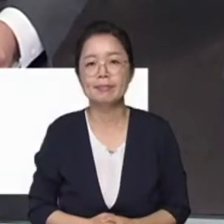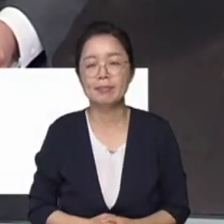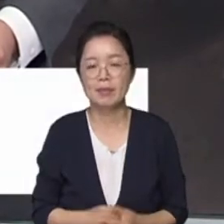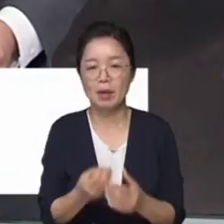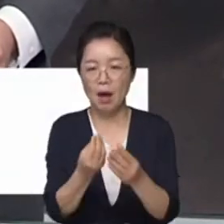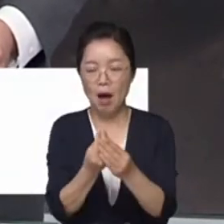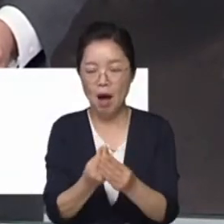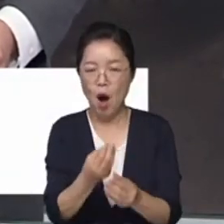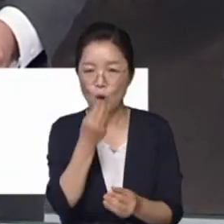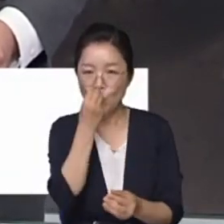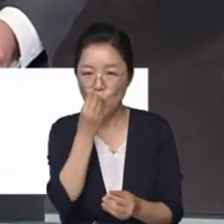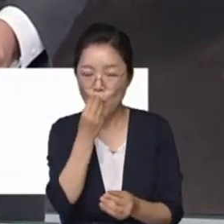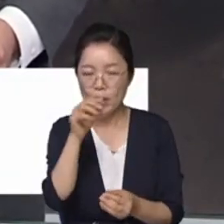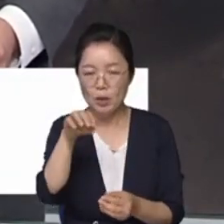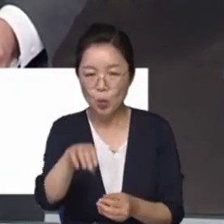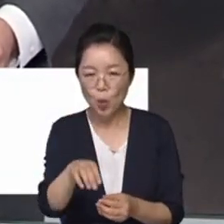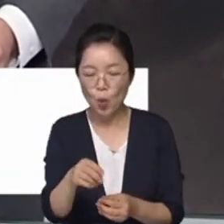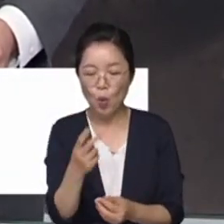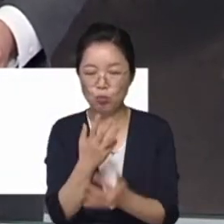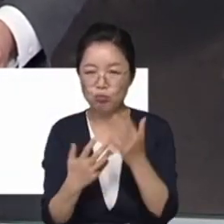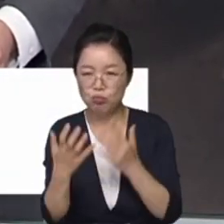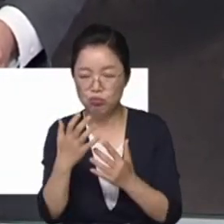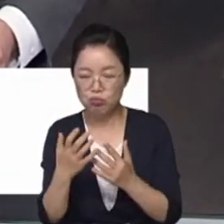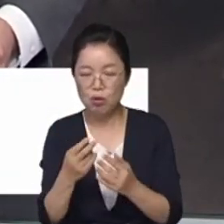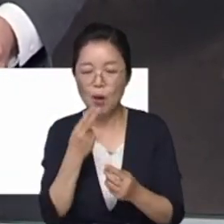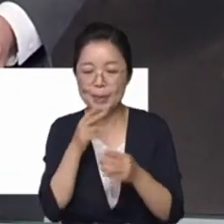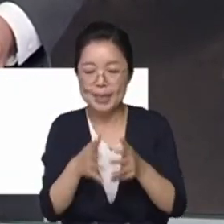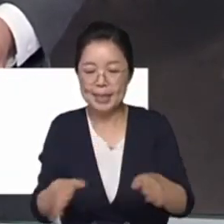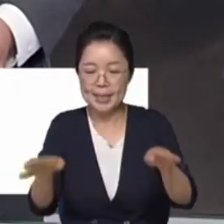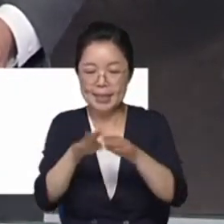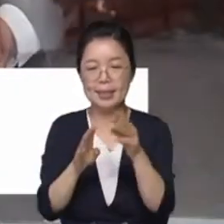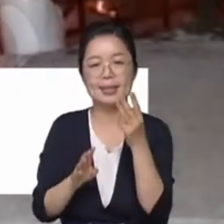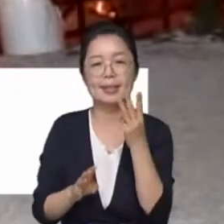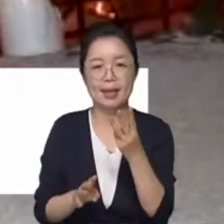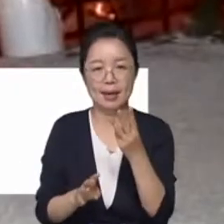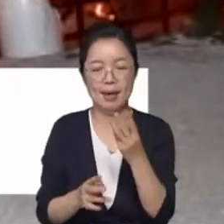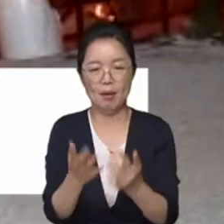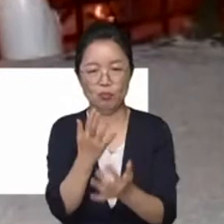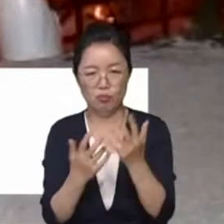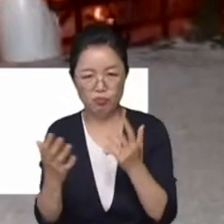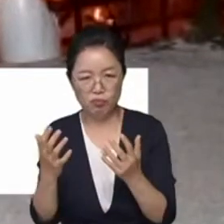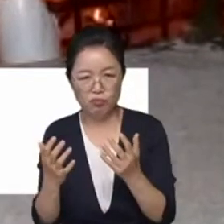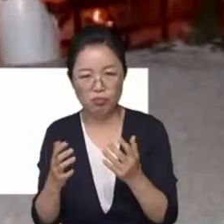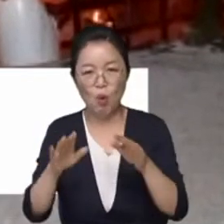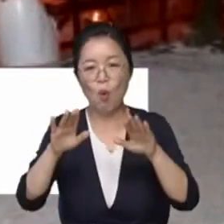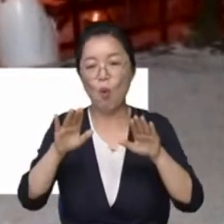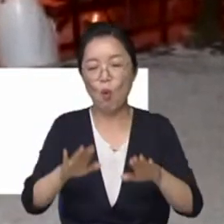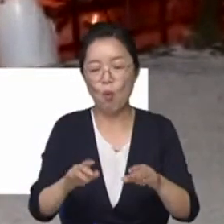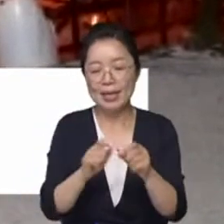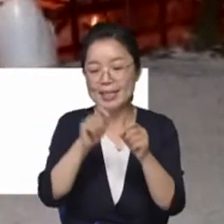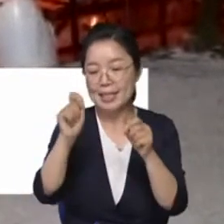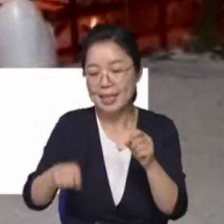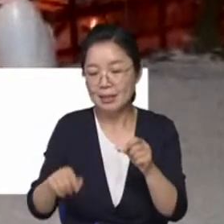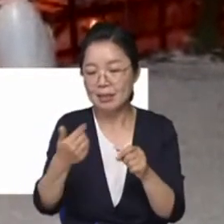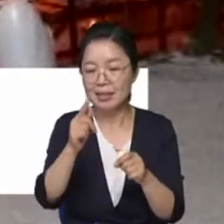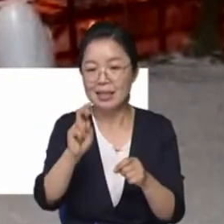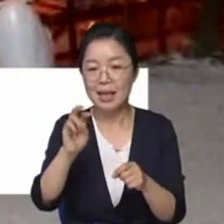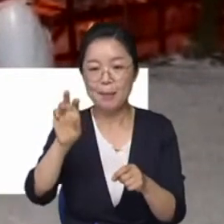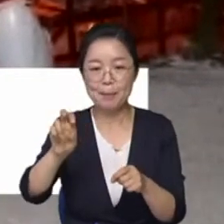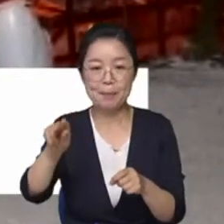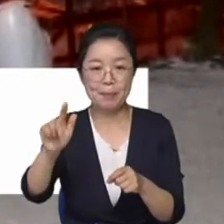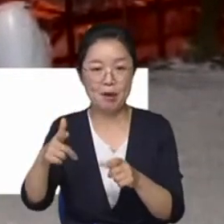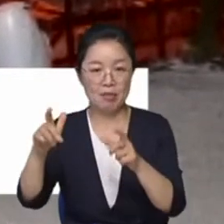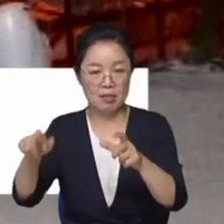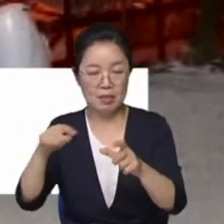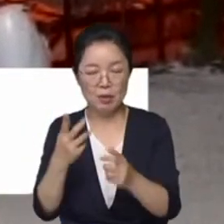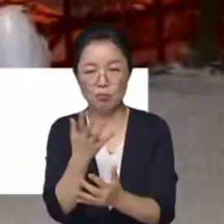방울토마토 재배단지에서 불이 나 비닐하우스 3개동이 탔습니다. 오늘 새벽 1시 50분쯤 장성군 남면의 방울토마토 재배단지에서